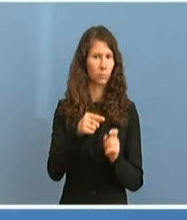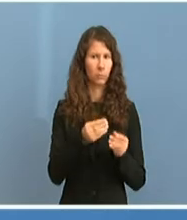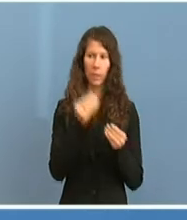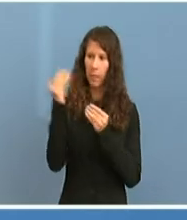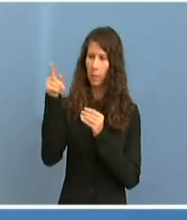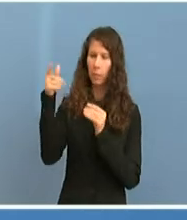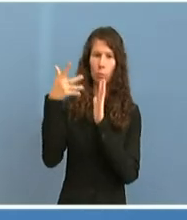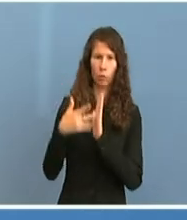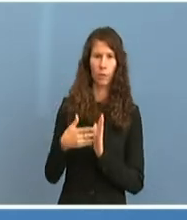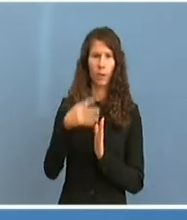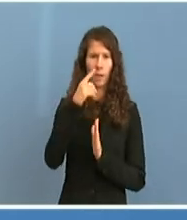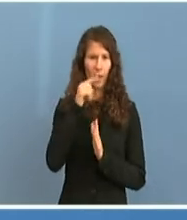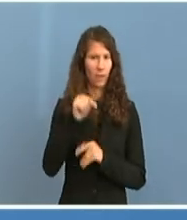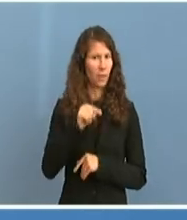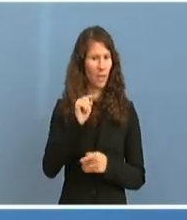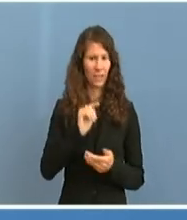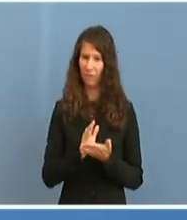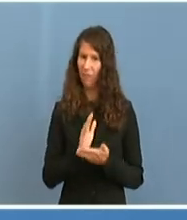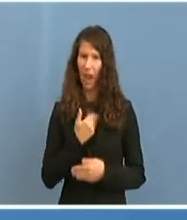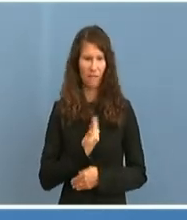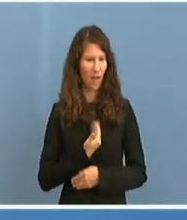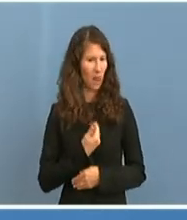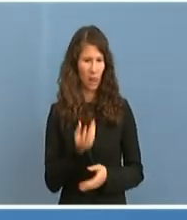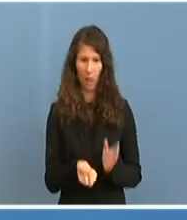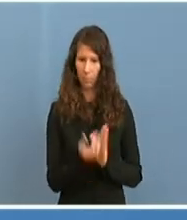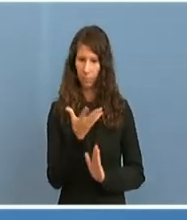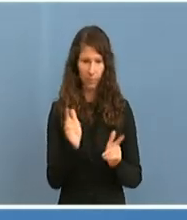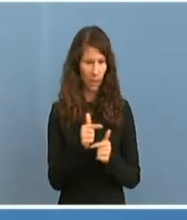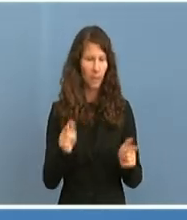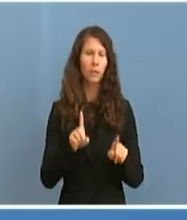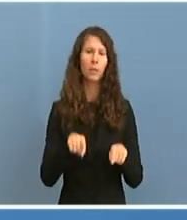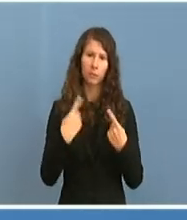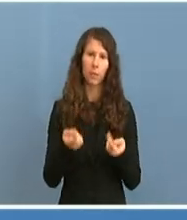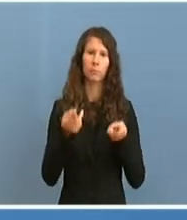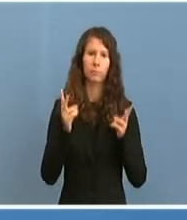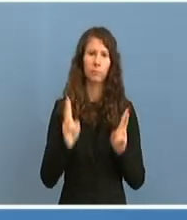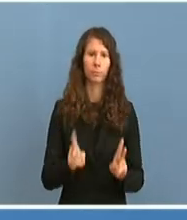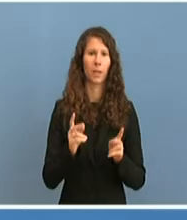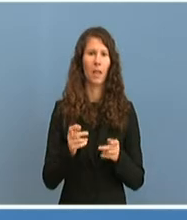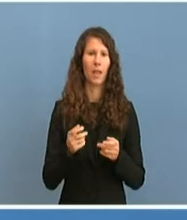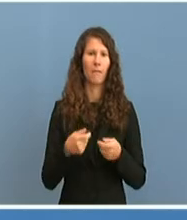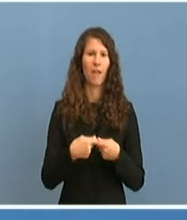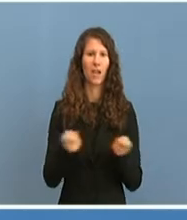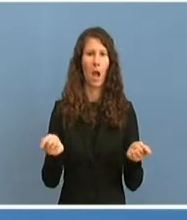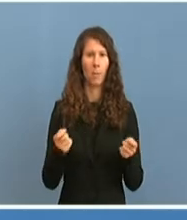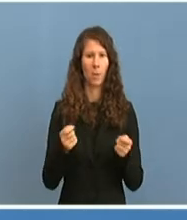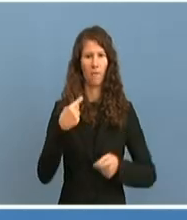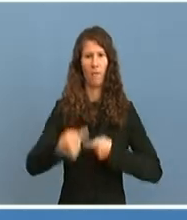oder keine Zweifel ergeben, geht es weiter im Verfahren. Man steigt in das eigentliche Vergabeverfahren ein.